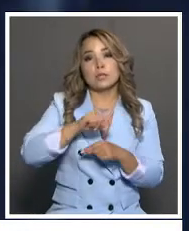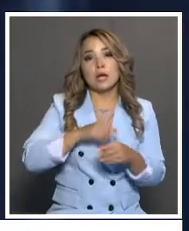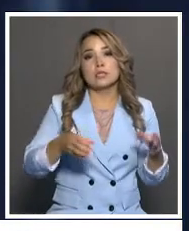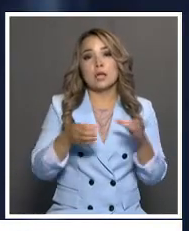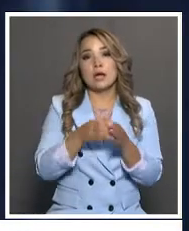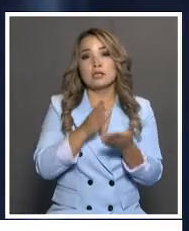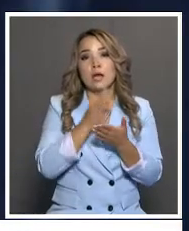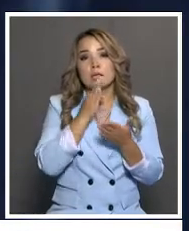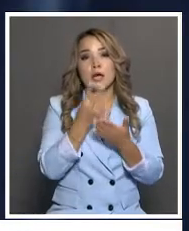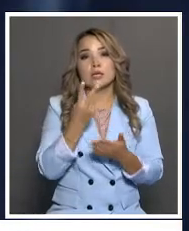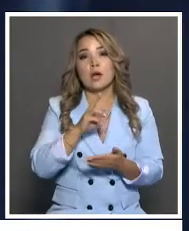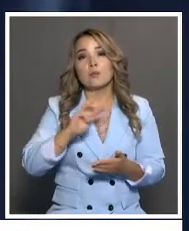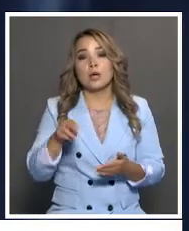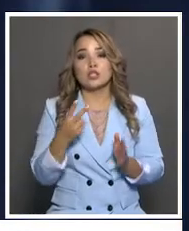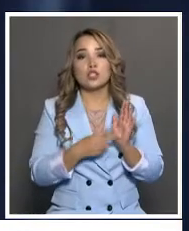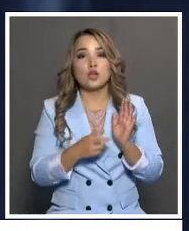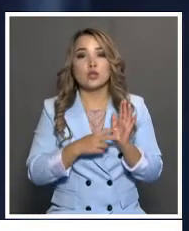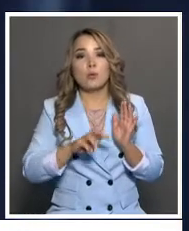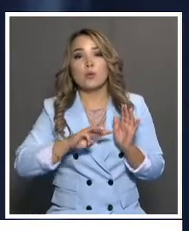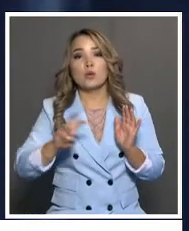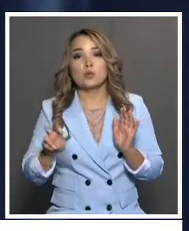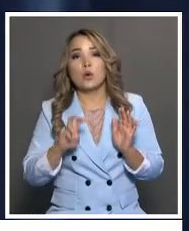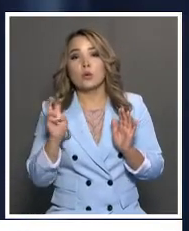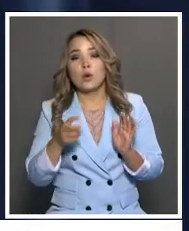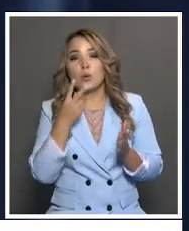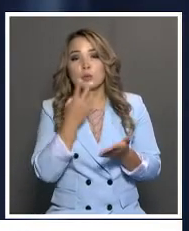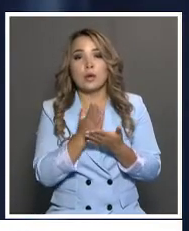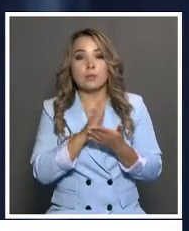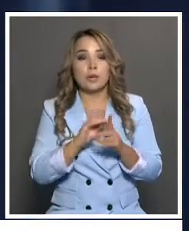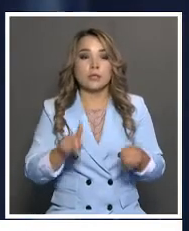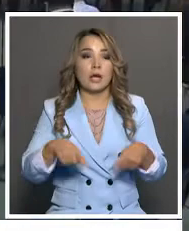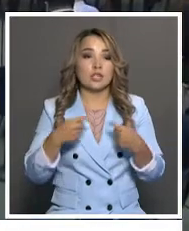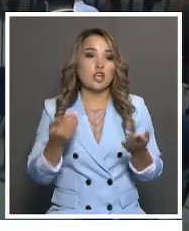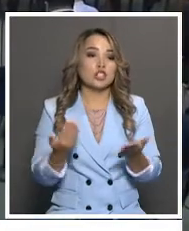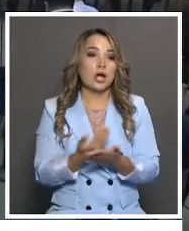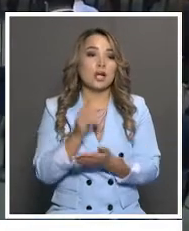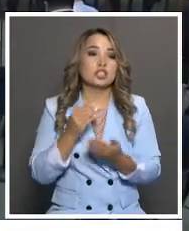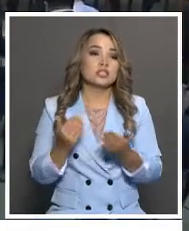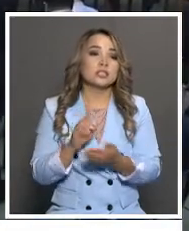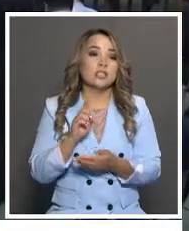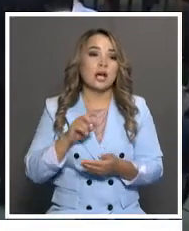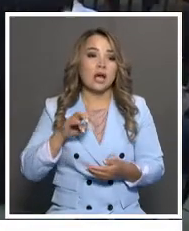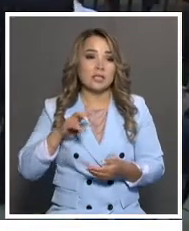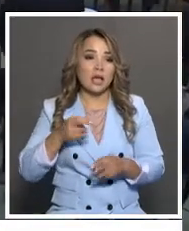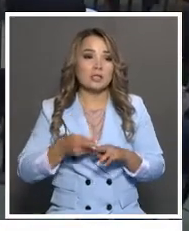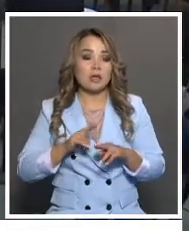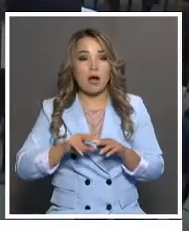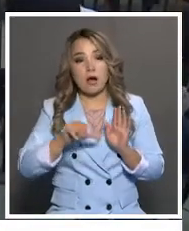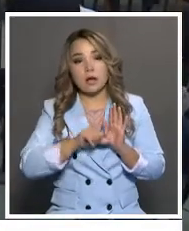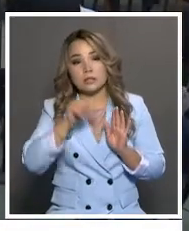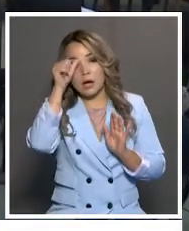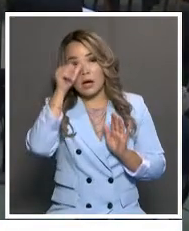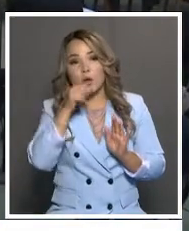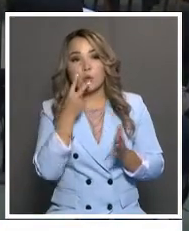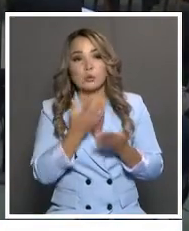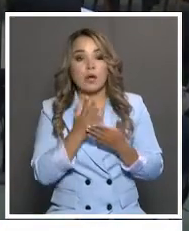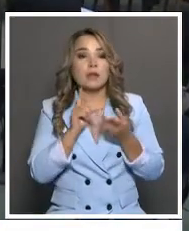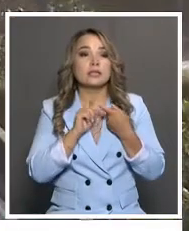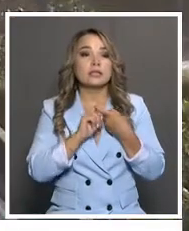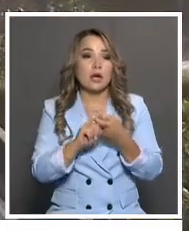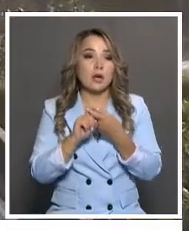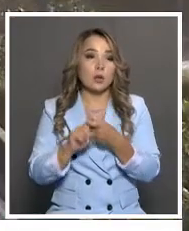ретінде 2 миллиард 700 миллион доллар бермек. Жаңа Зеландия соңғы 6 айда алғаш коронавирус